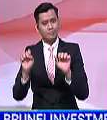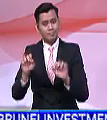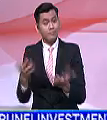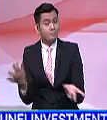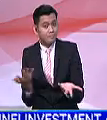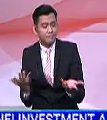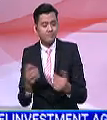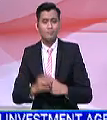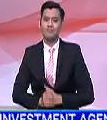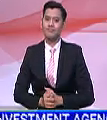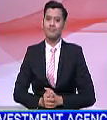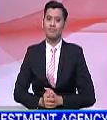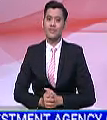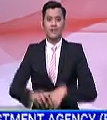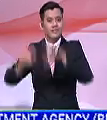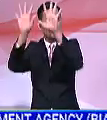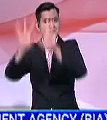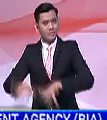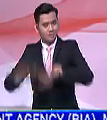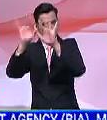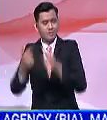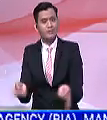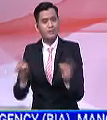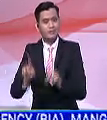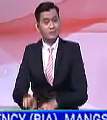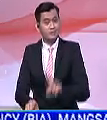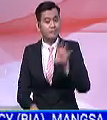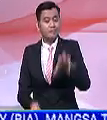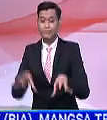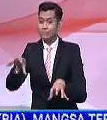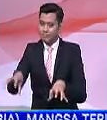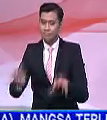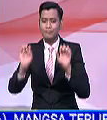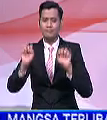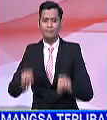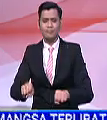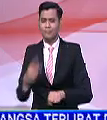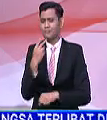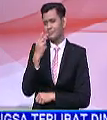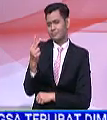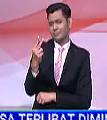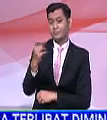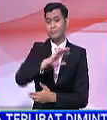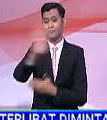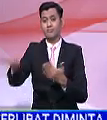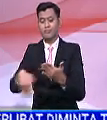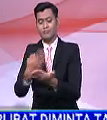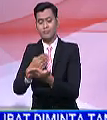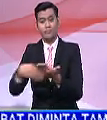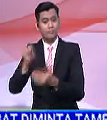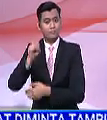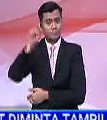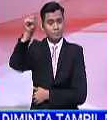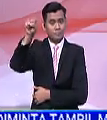ini, hujan kini sedang berlaku di satu dua tempat melibatkan hampir ke semua bahagian di Sabah, termasuklah